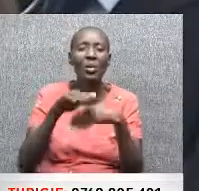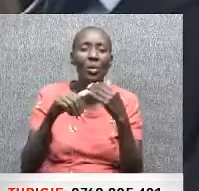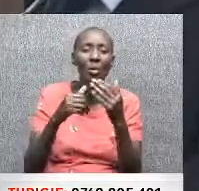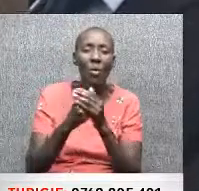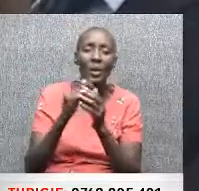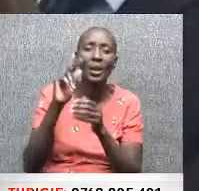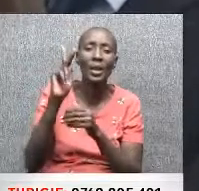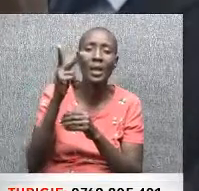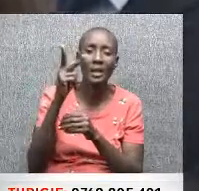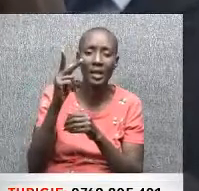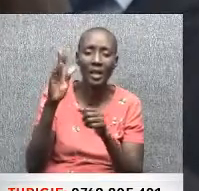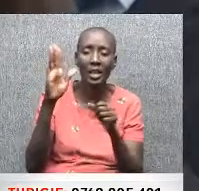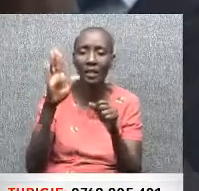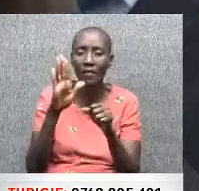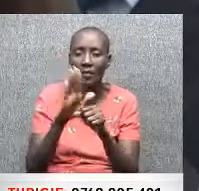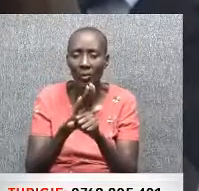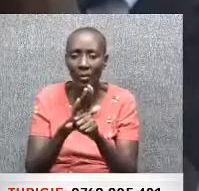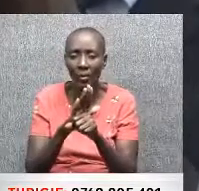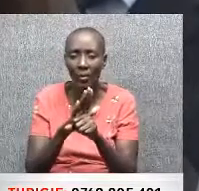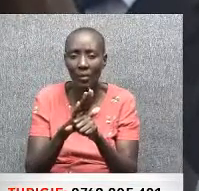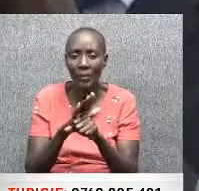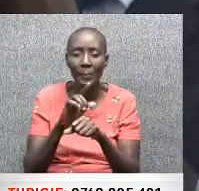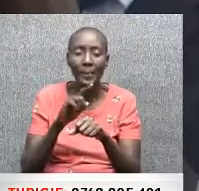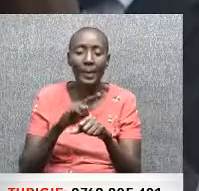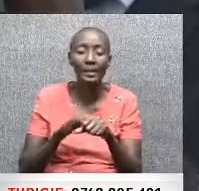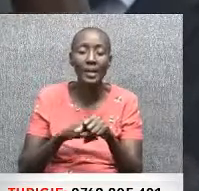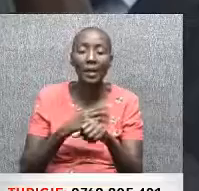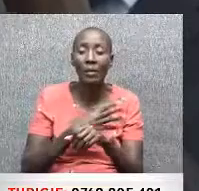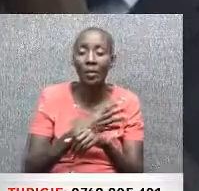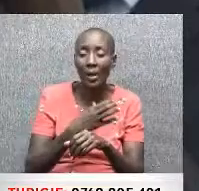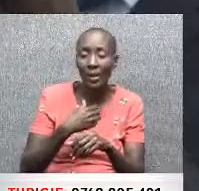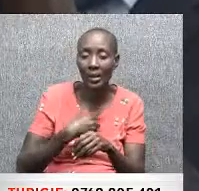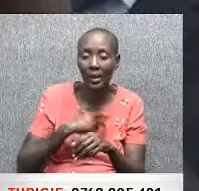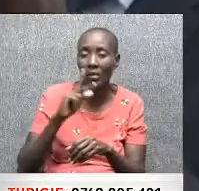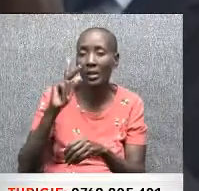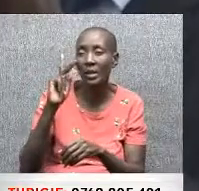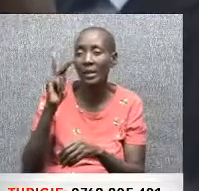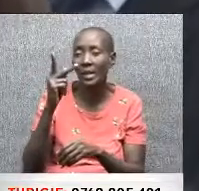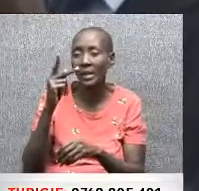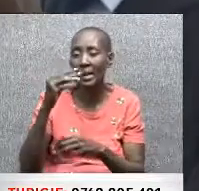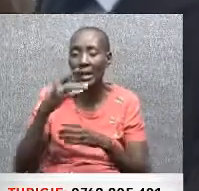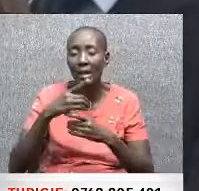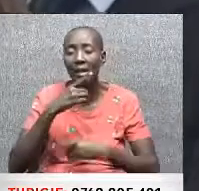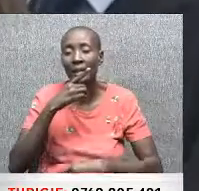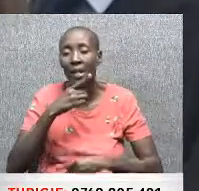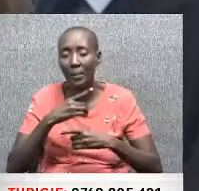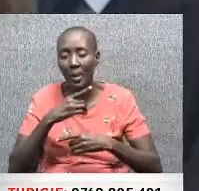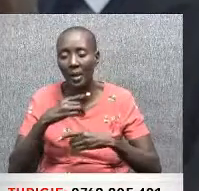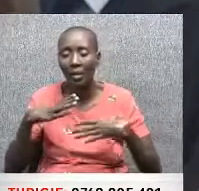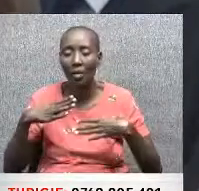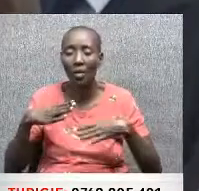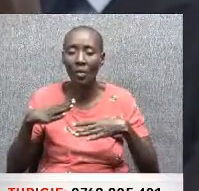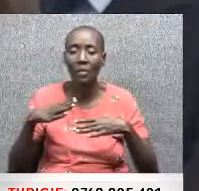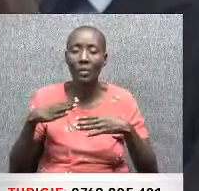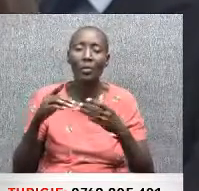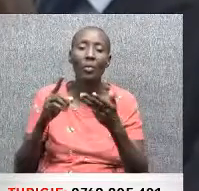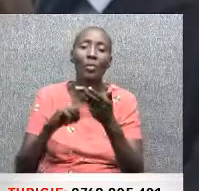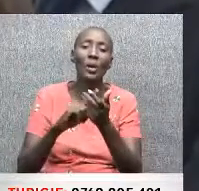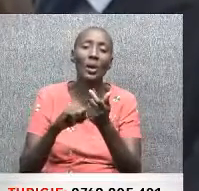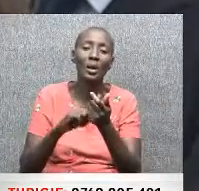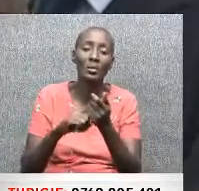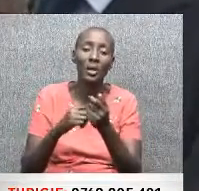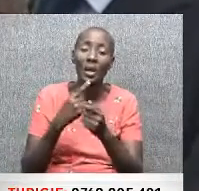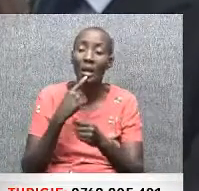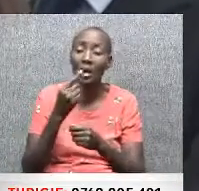na ugawi wa resources za Kenya itategemea wingi wa watu. Nataka kuambia watu